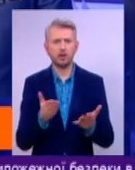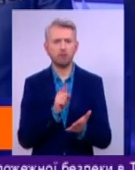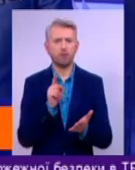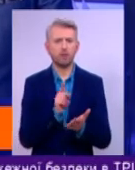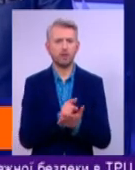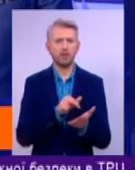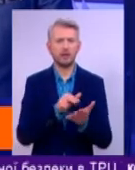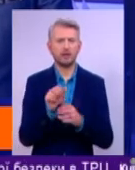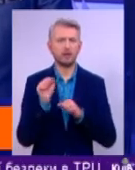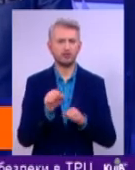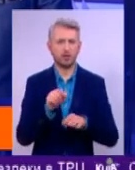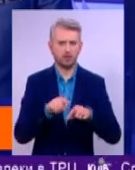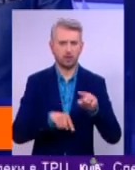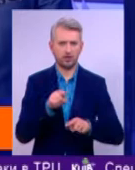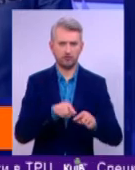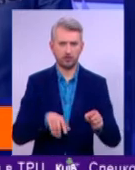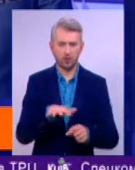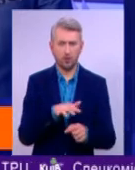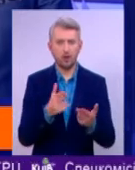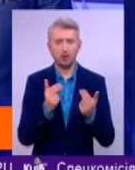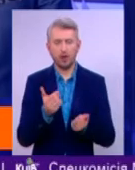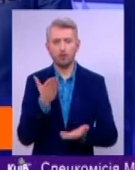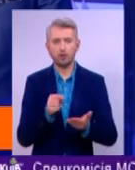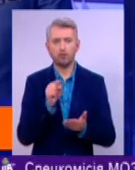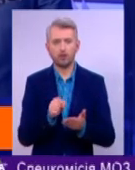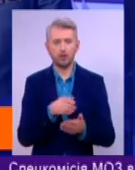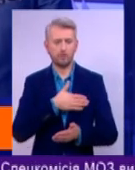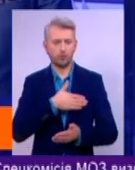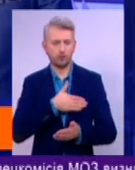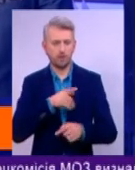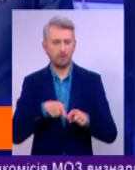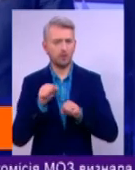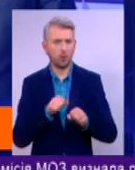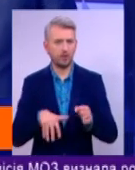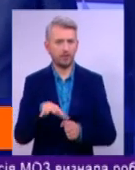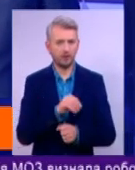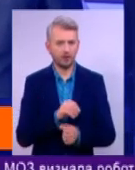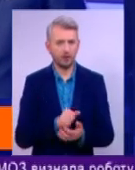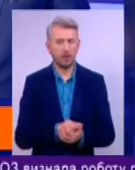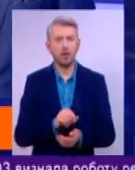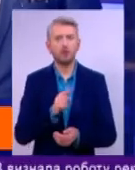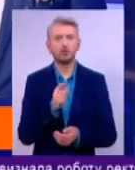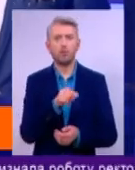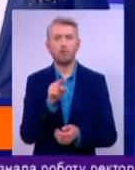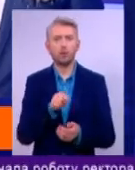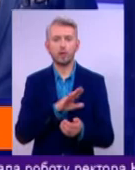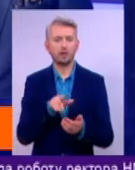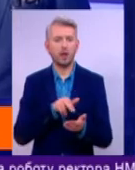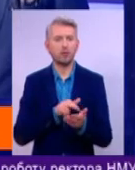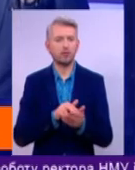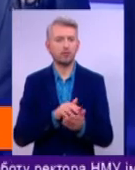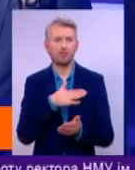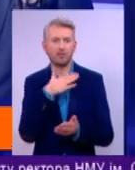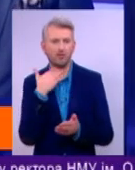йти захищати батьківщину. Да, можливо, вони в душі патріоти всі. Чому вони не йдуть до війська? Чому